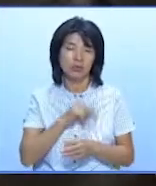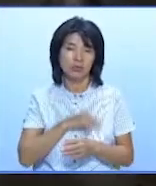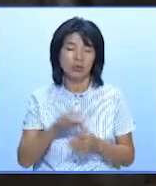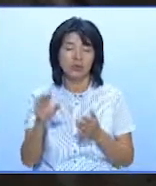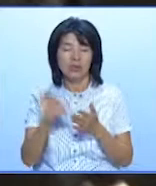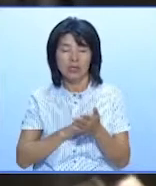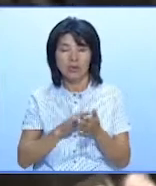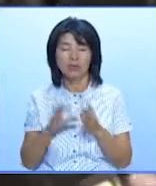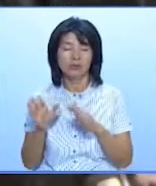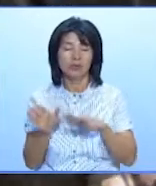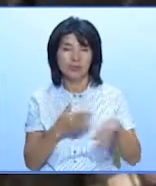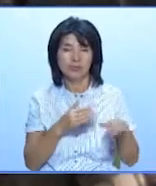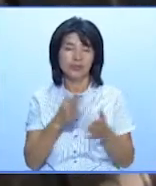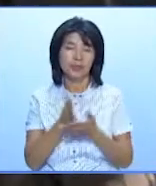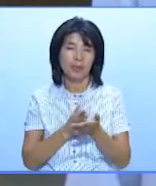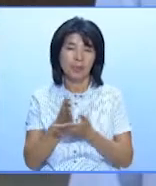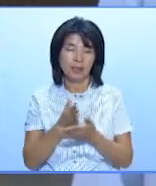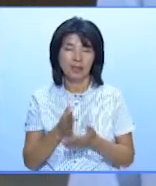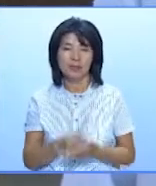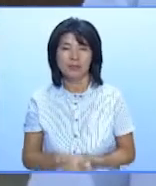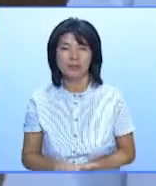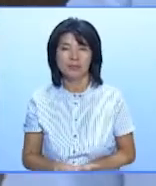прохождения стажировки по программе «Енбек».